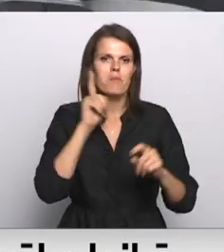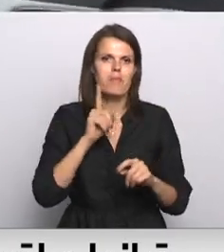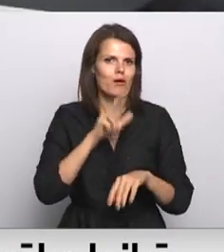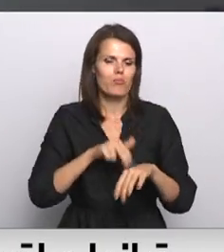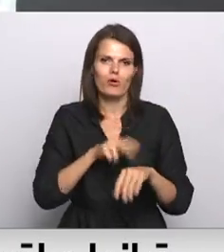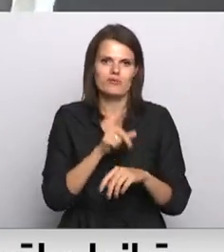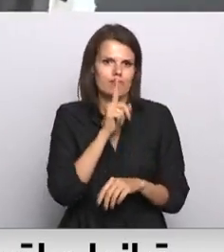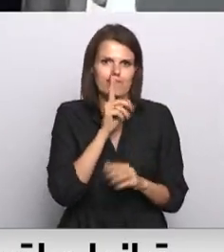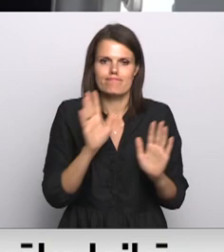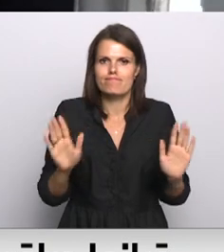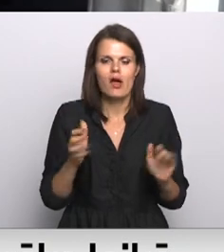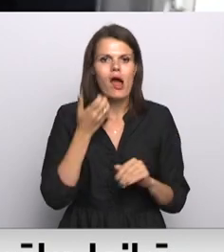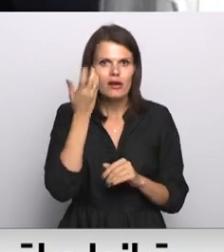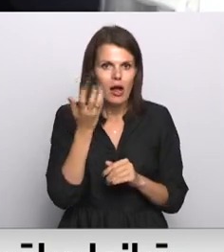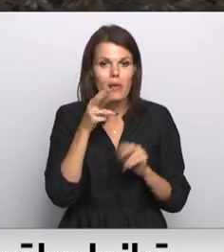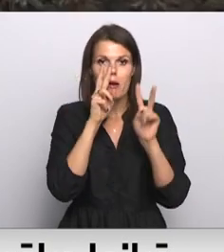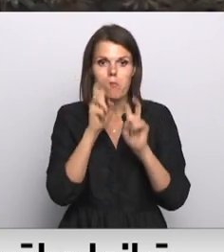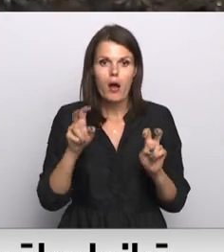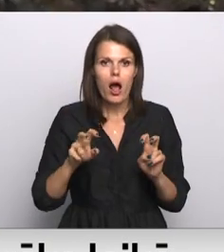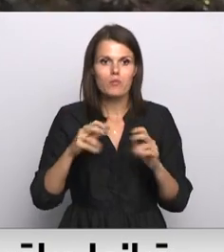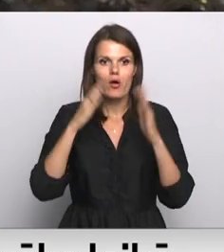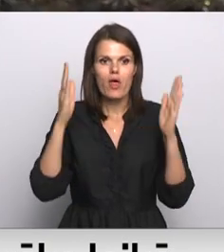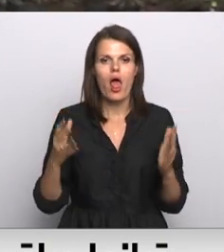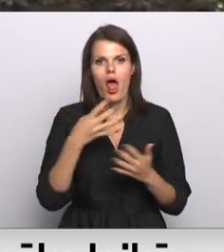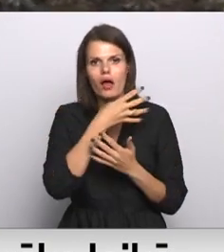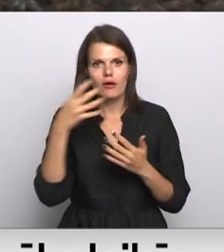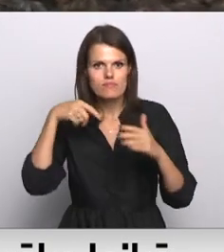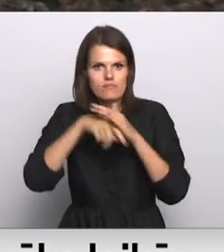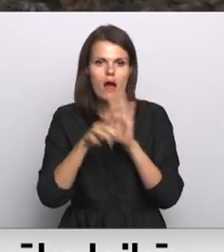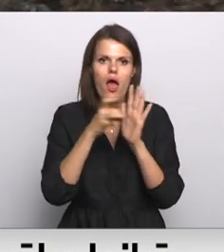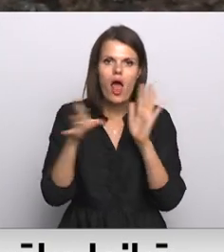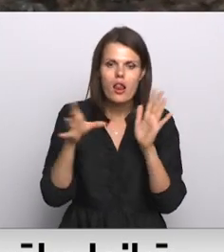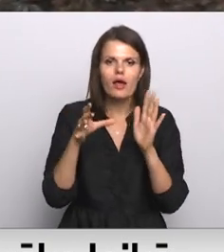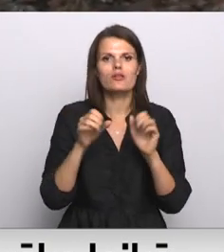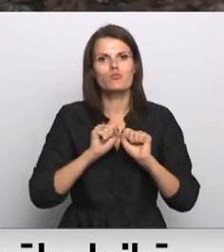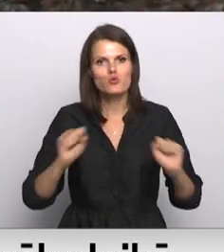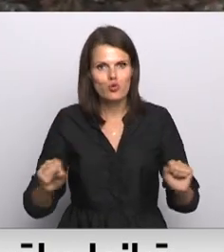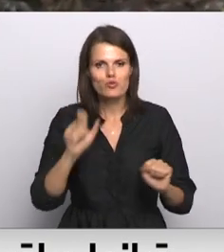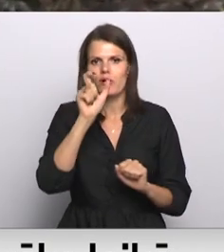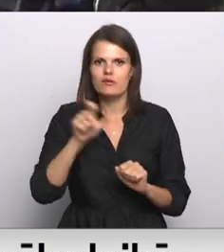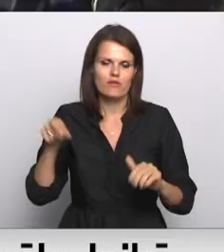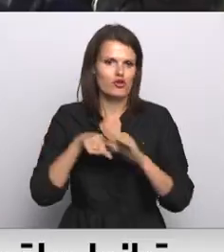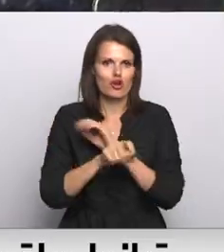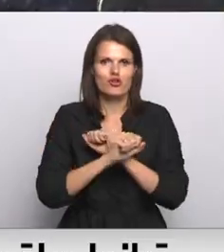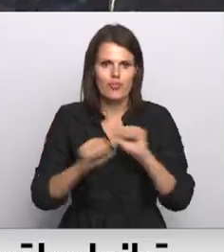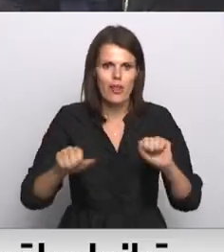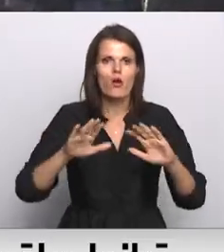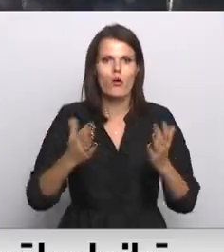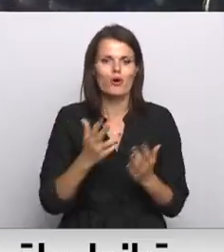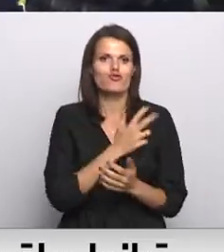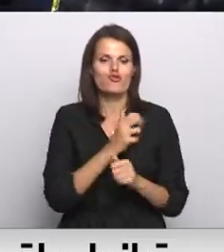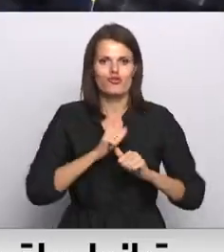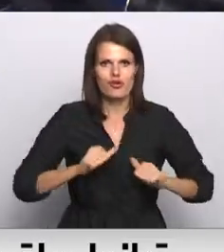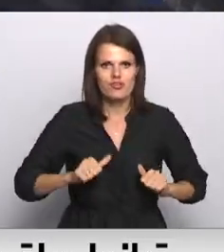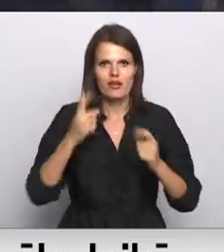policija nesniedz. Kamēr tika pārbaudīta ēkas konstrukcija un elektrotīkla drošība, iedzīvotāji tur netika ielaisti. Taču sociālais